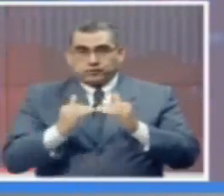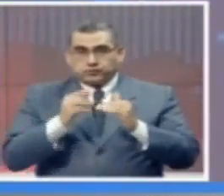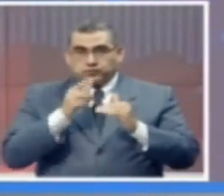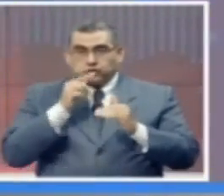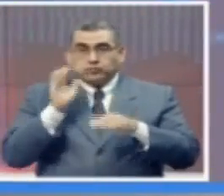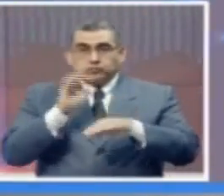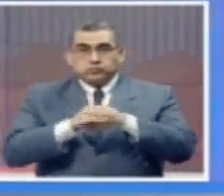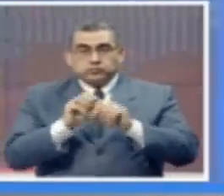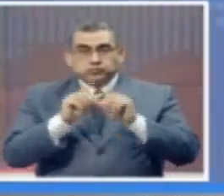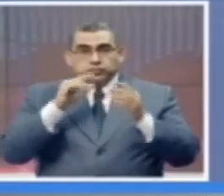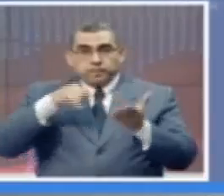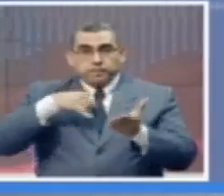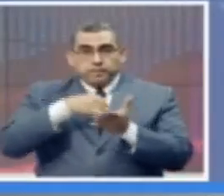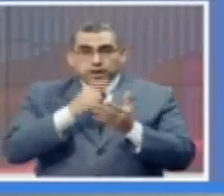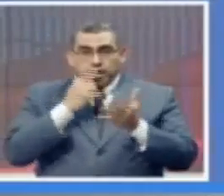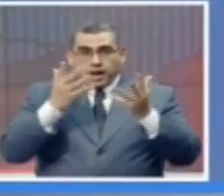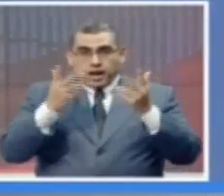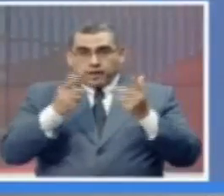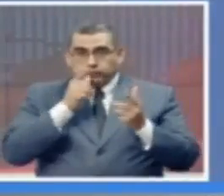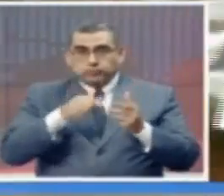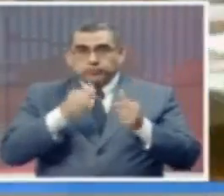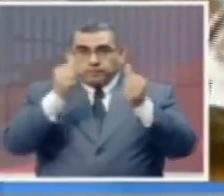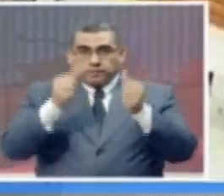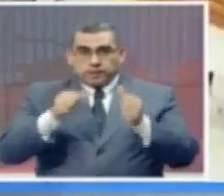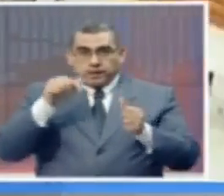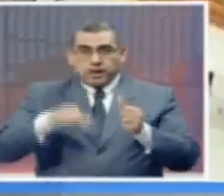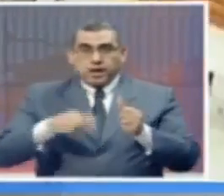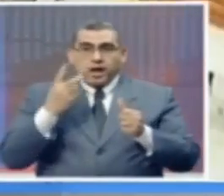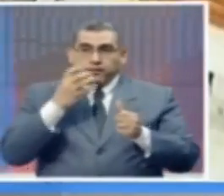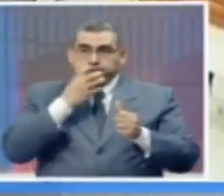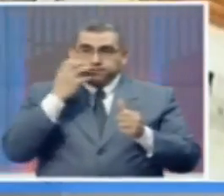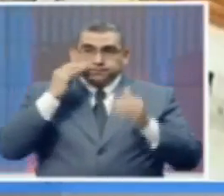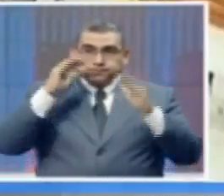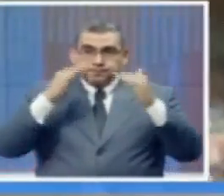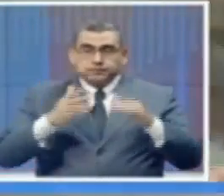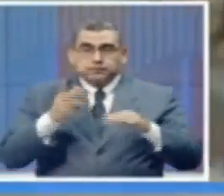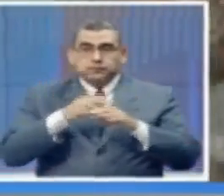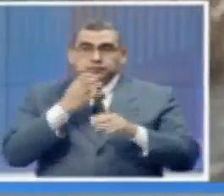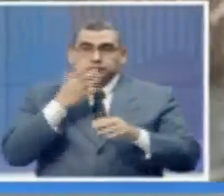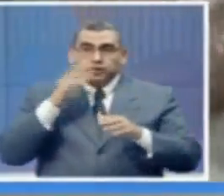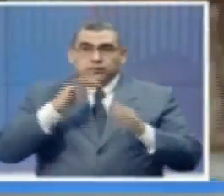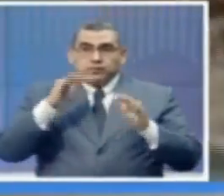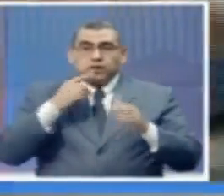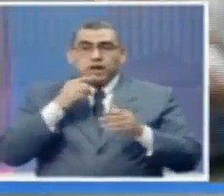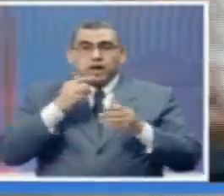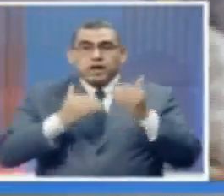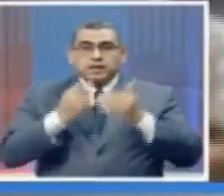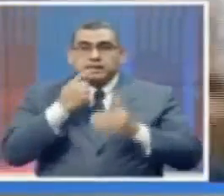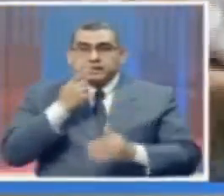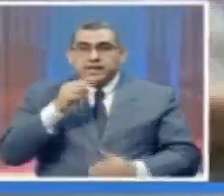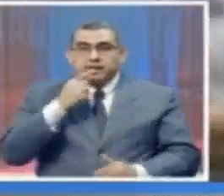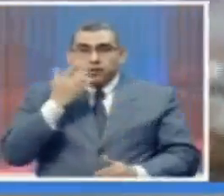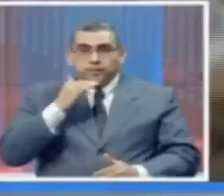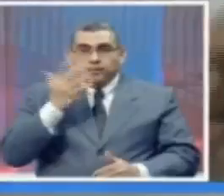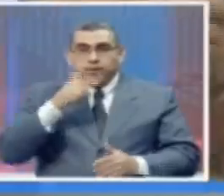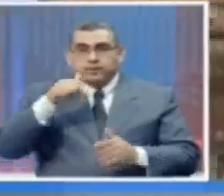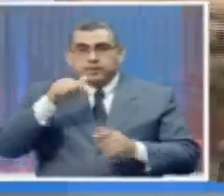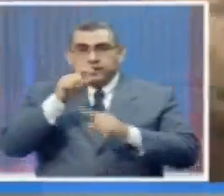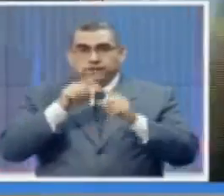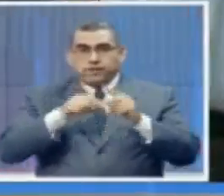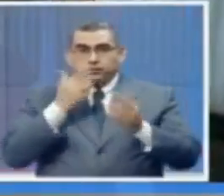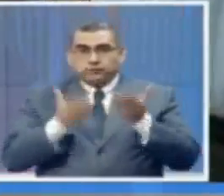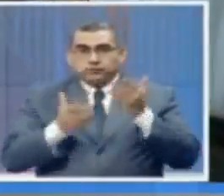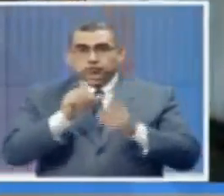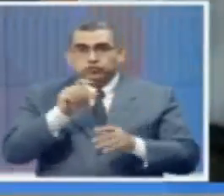110.6 نقطة. كما كشف المركزي للإحصاء في بيان له عن تراجع معدل التضخم على أساس سنوي بنسبة 6%